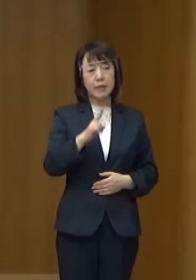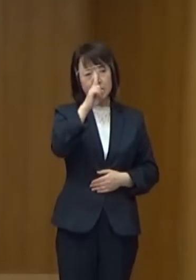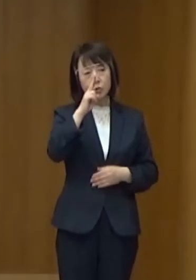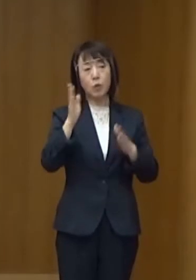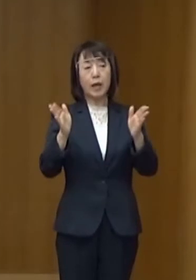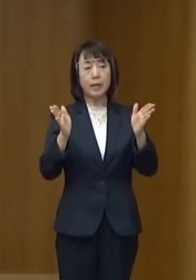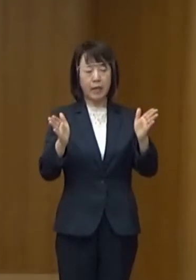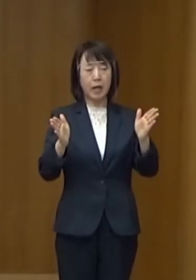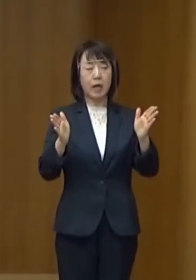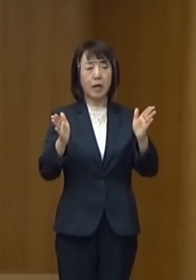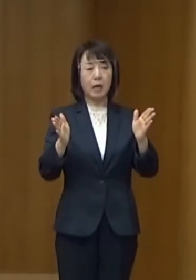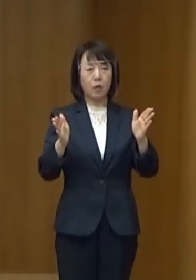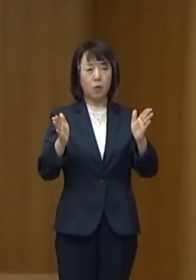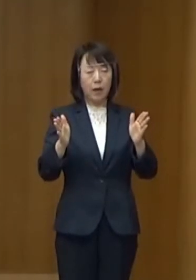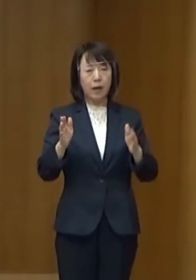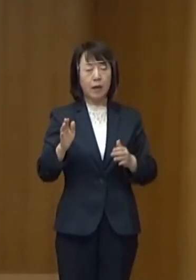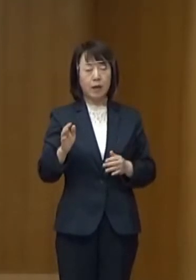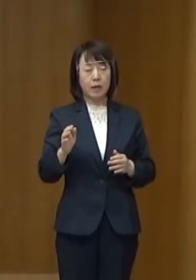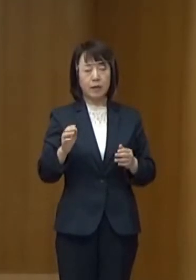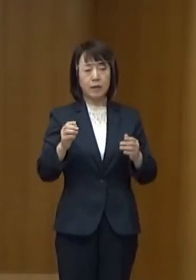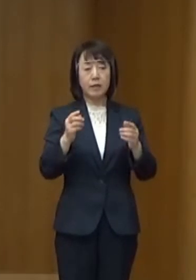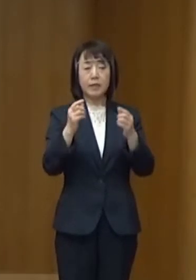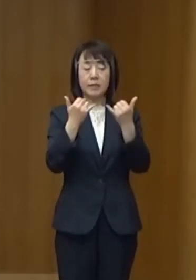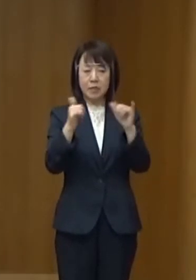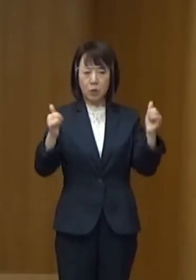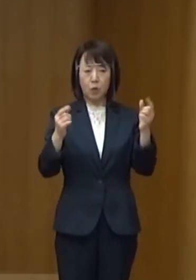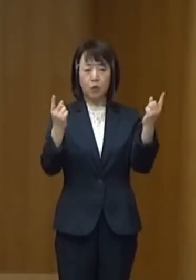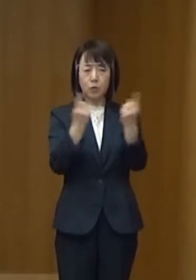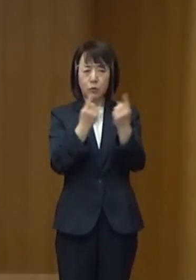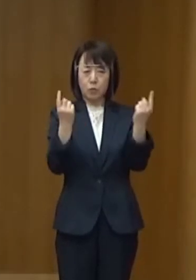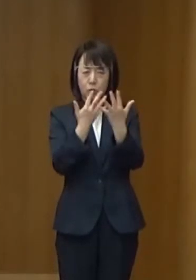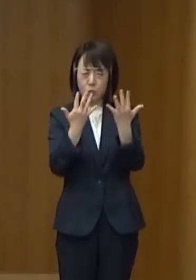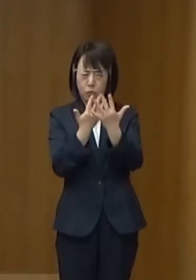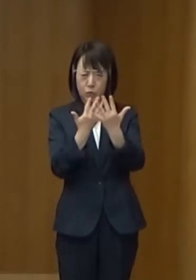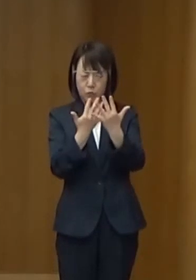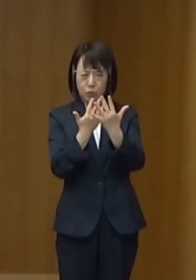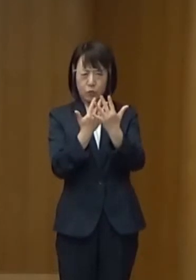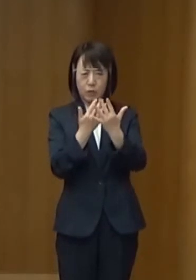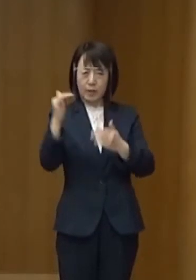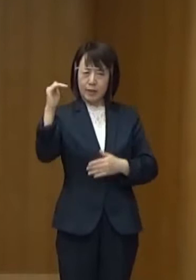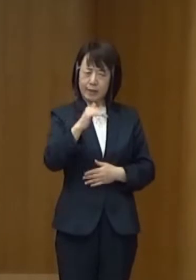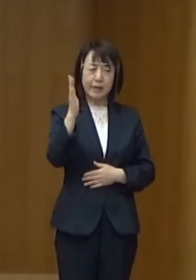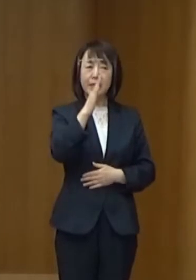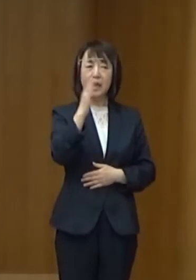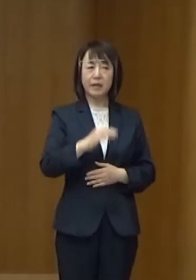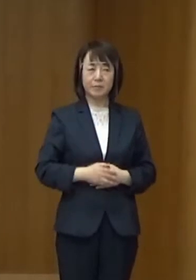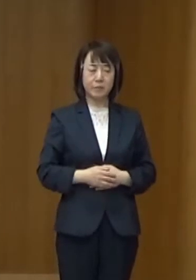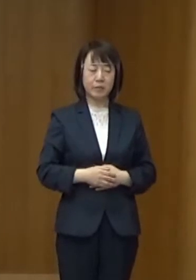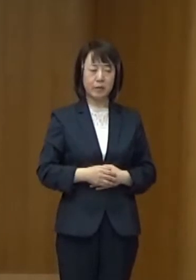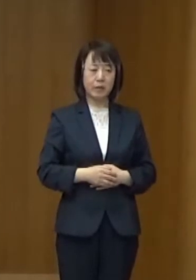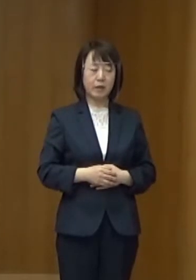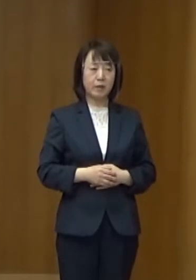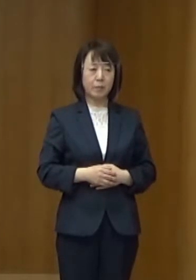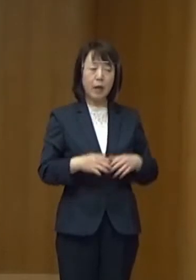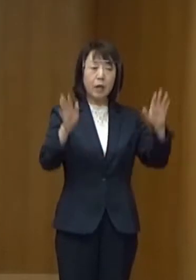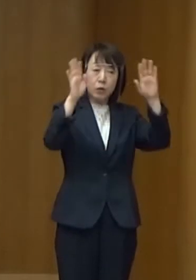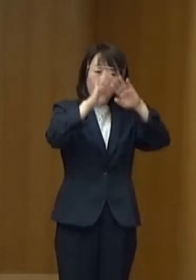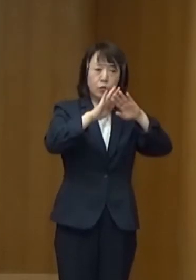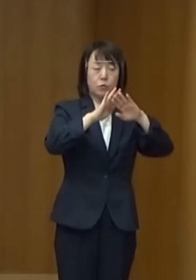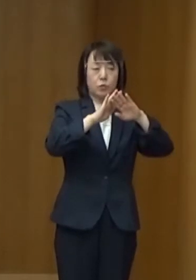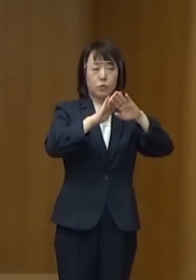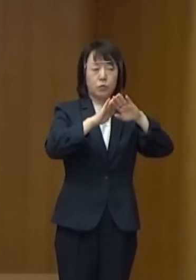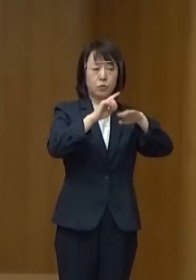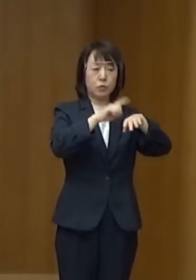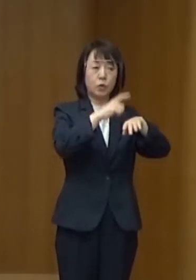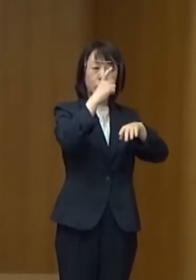てはなかなか人流が減少をしていない。また一方で夜間、まあ、22時でありますけども